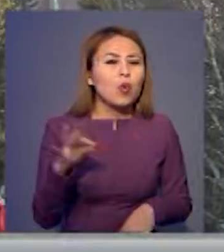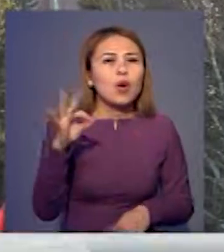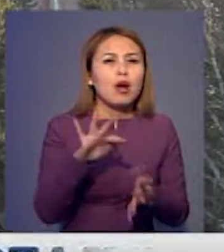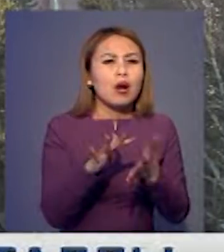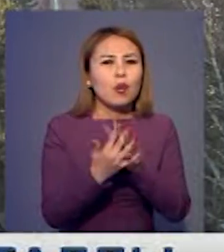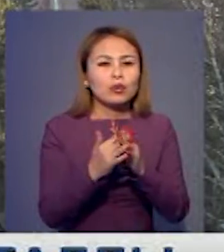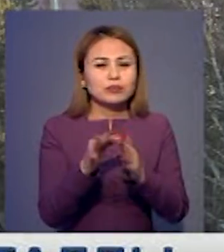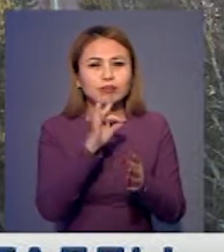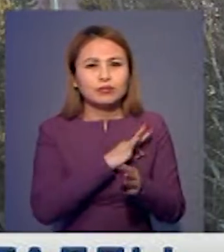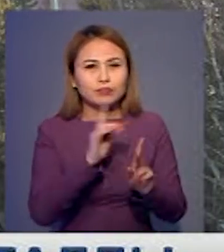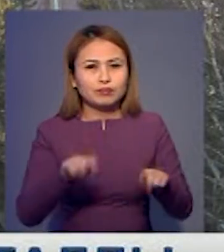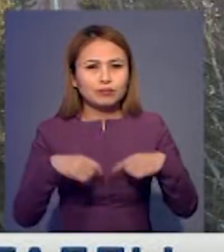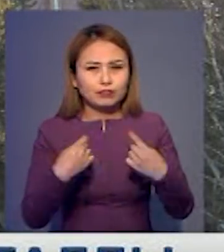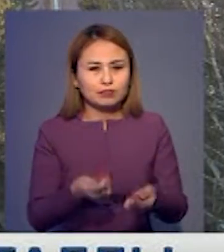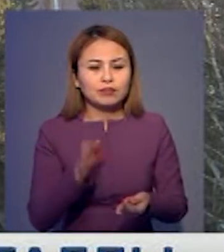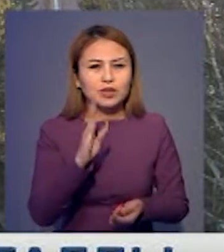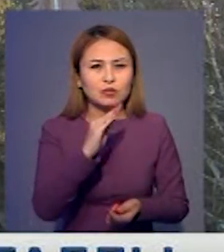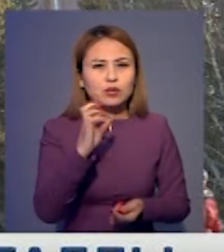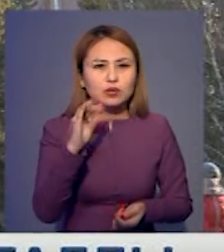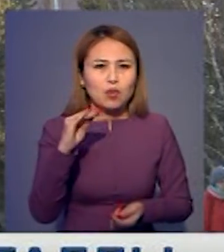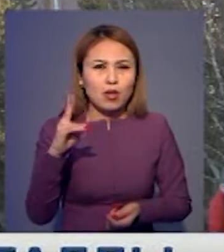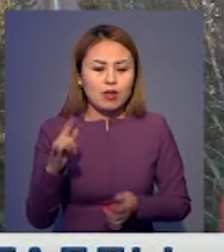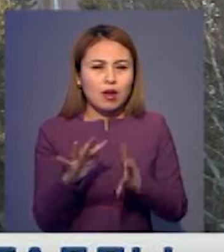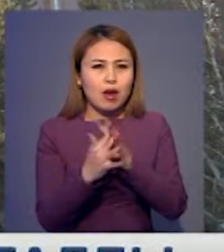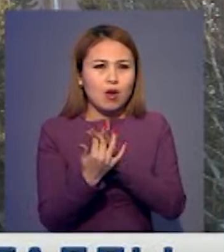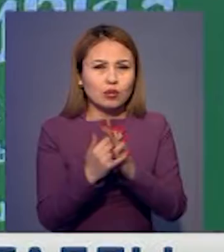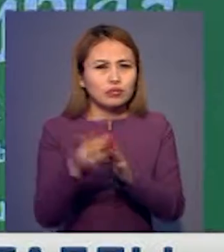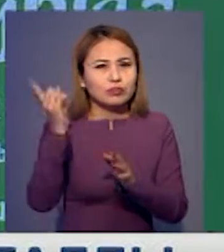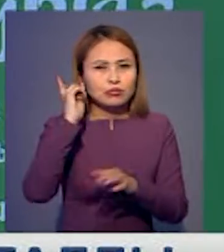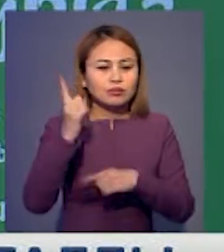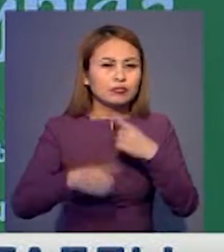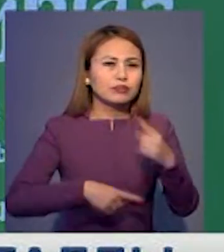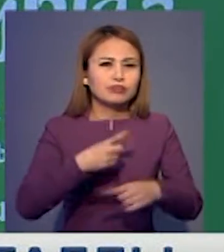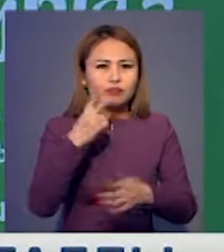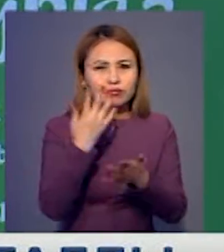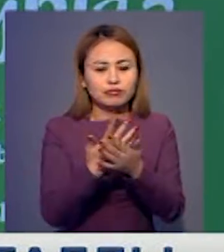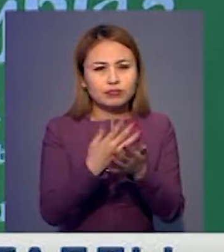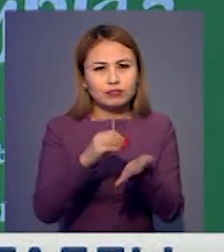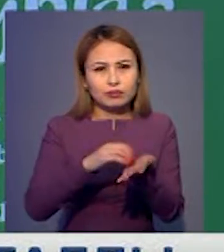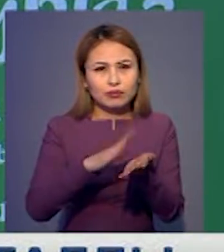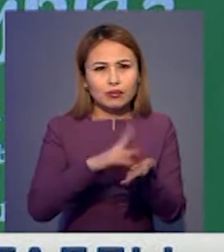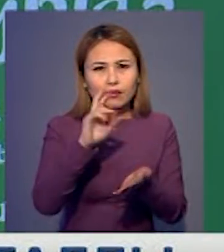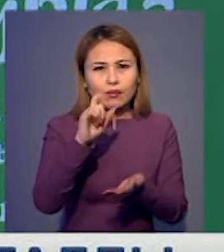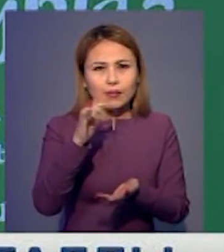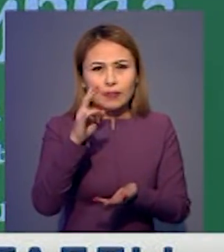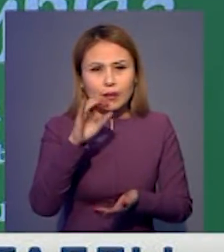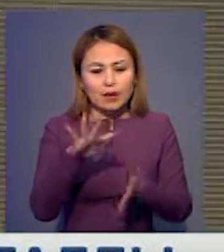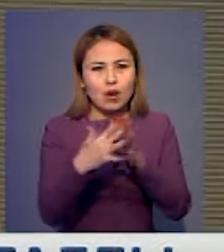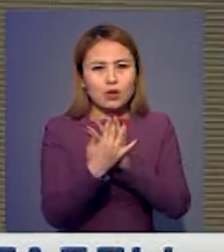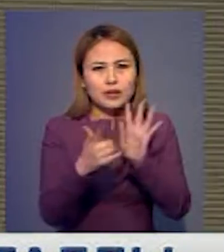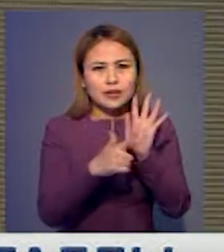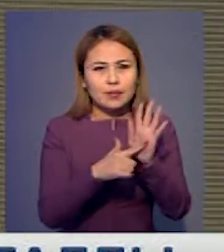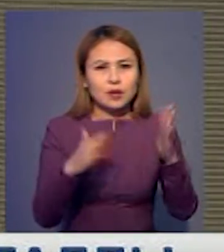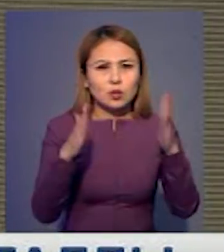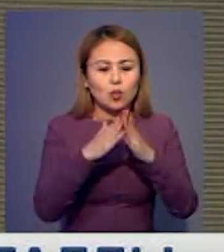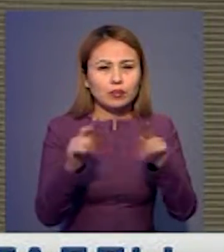түрлі ауылдар пайда болады. Мәселен, Жібек жолы ауылында ежелгі сауда-саттық көрініс тапса, Қағанат ауылы 7 үйден тұрады.